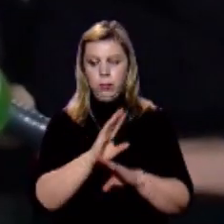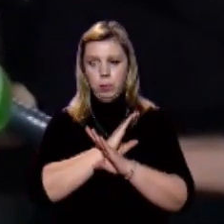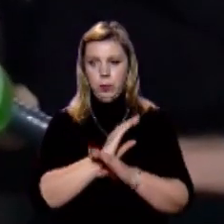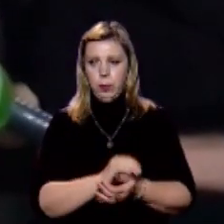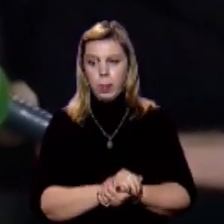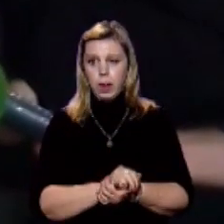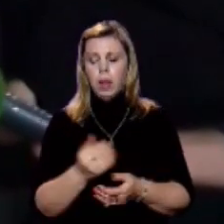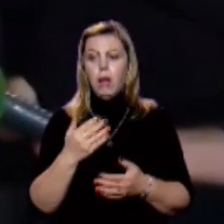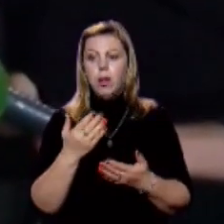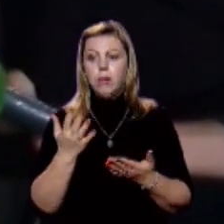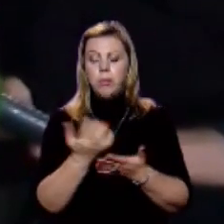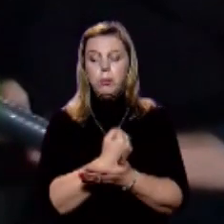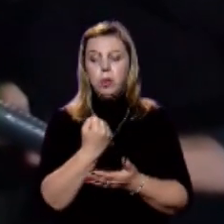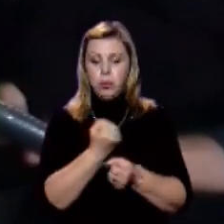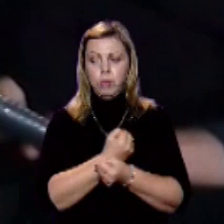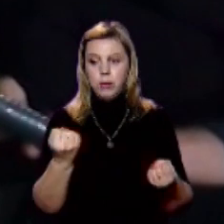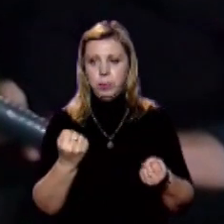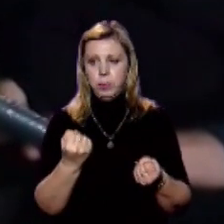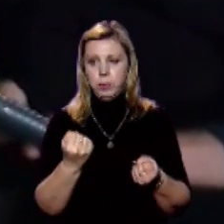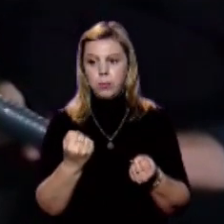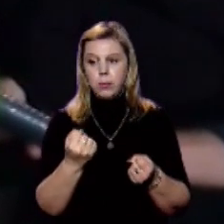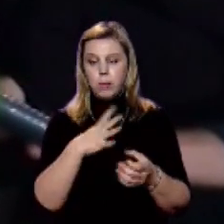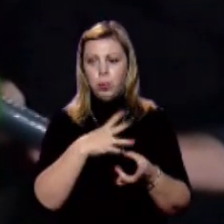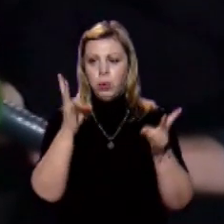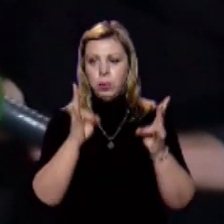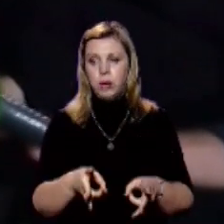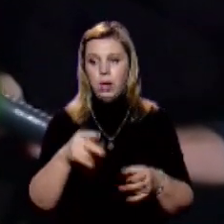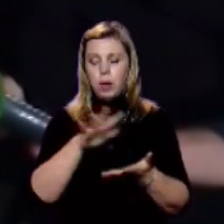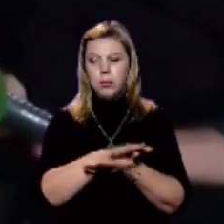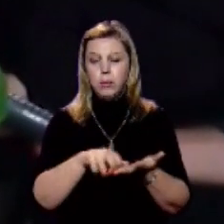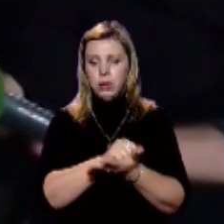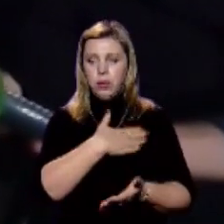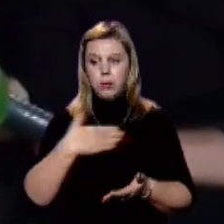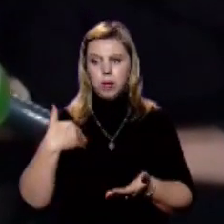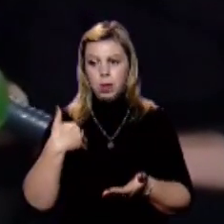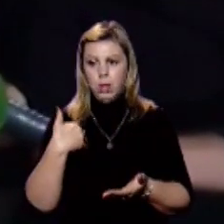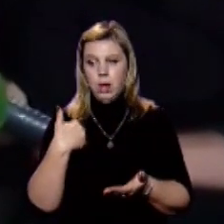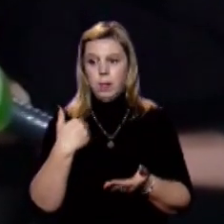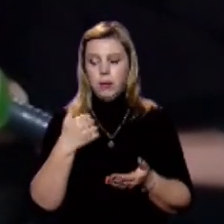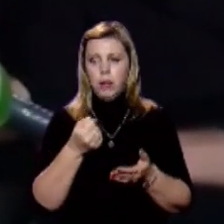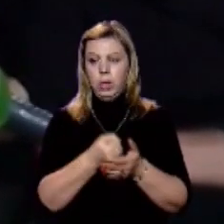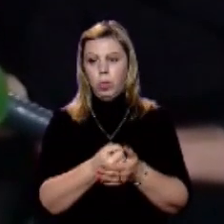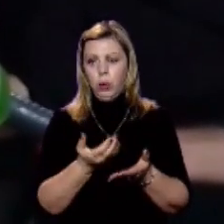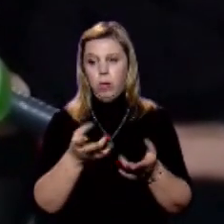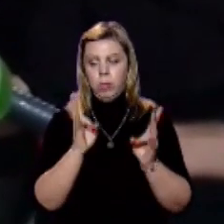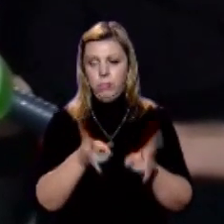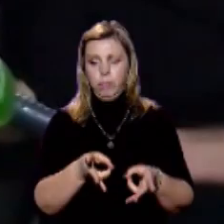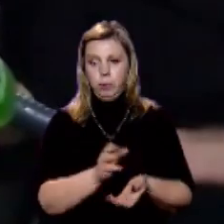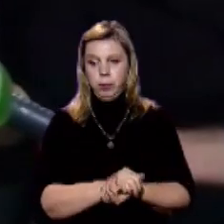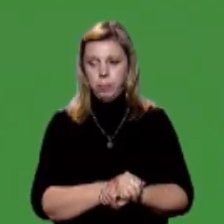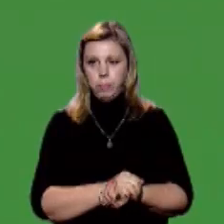помер. Внаслідок важкого вибуху було пошкодження, масивне пошкодження легень, яке призвело до летального